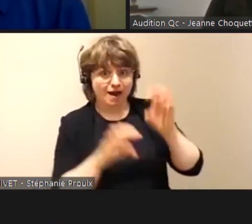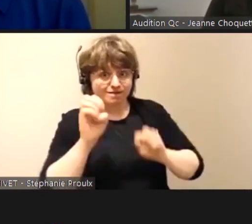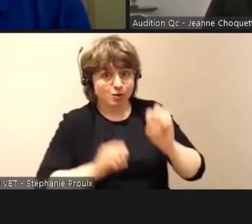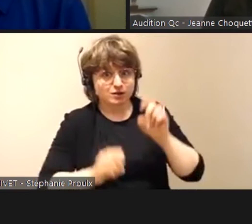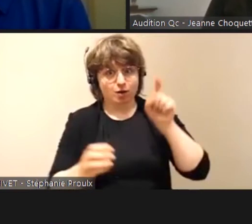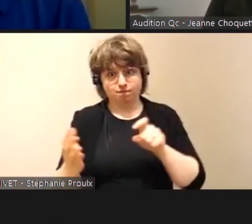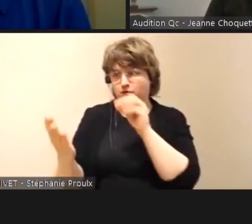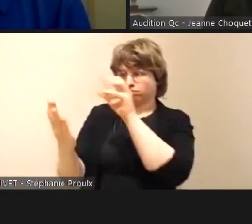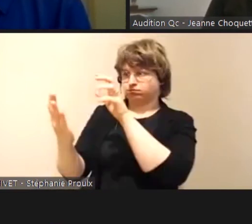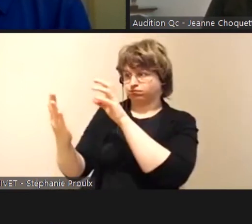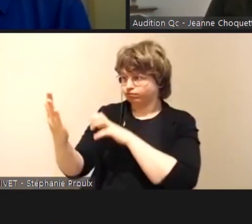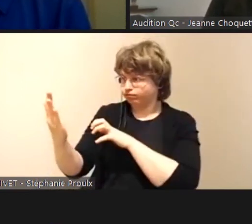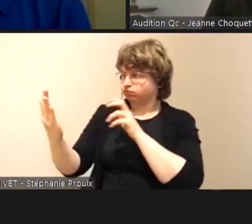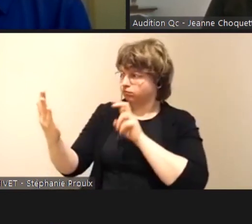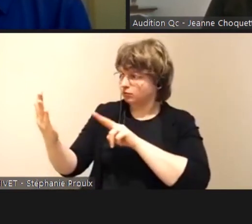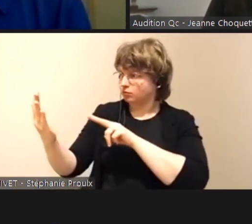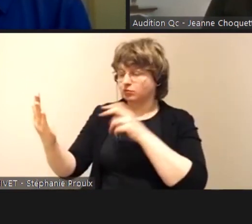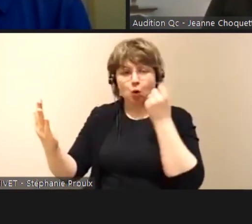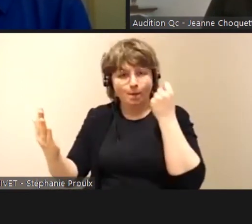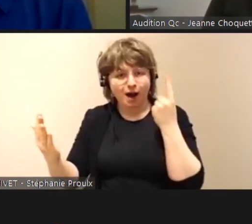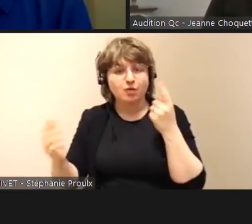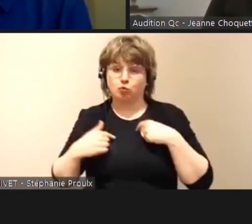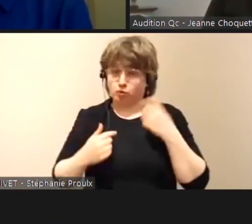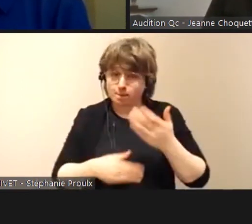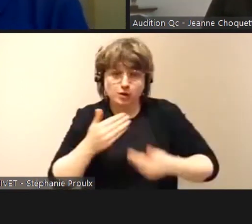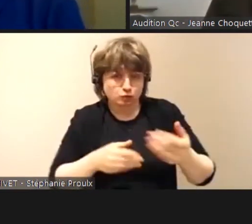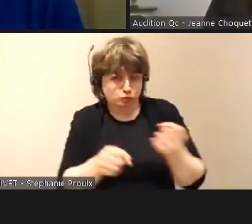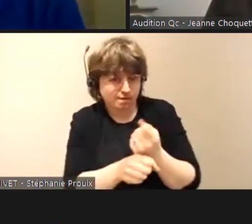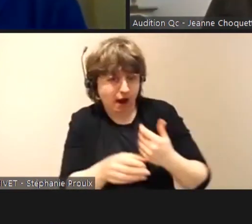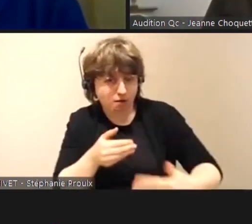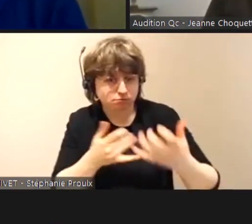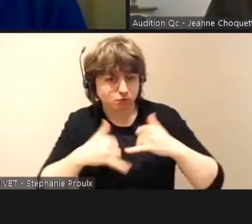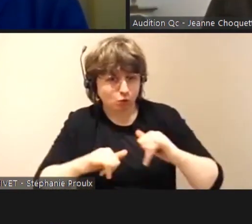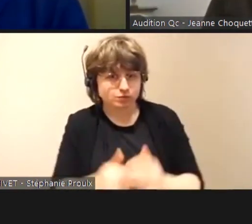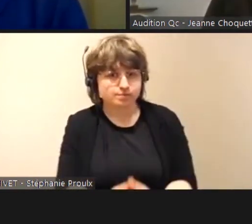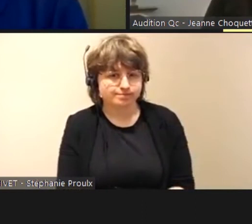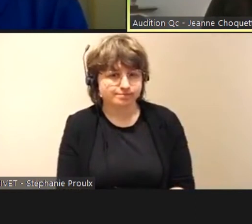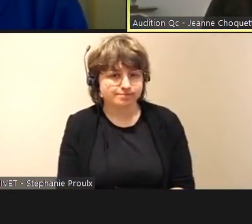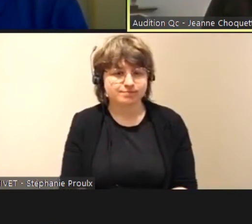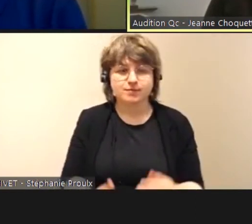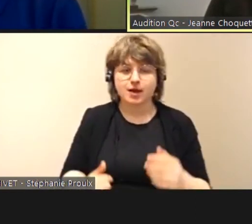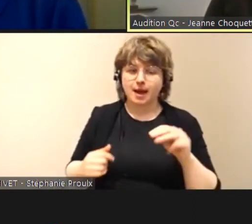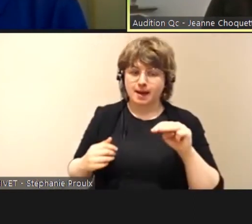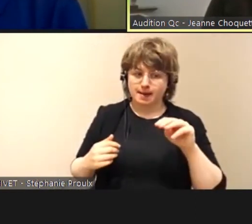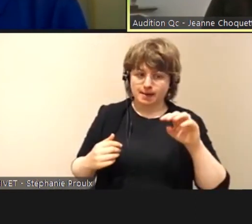Mais ça, on est présentement dans le processus de faire ça. Parfait, merci